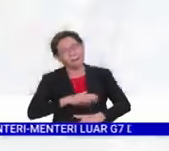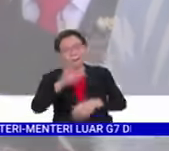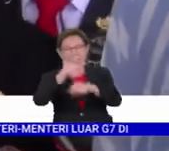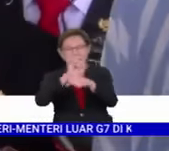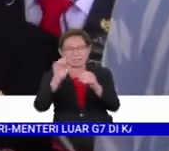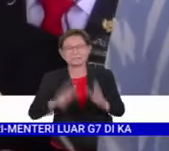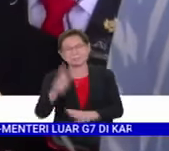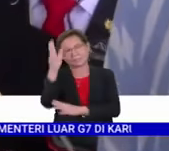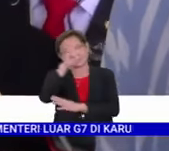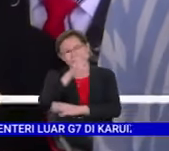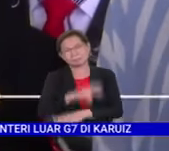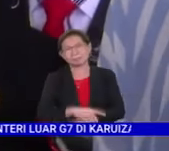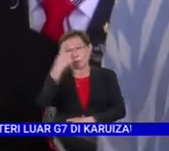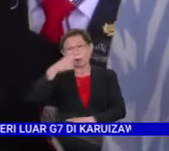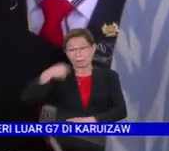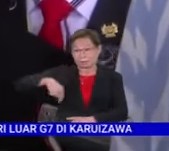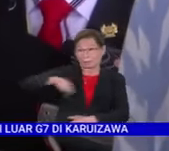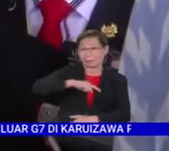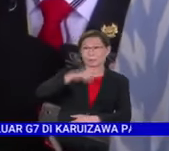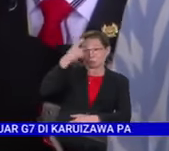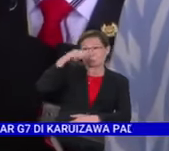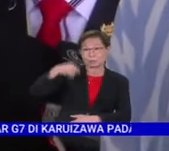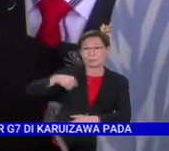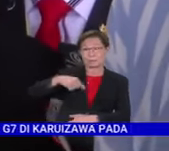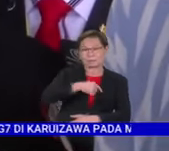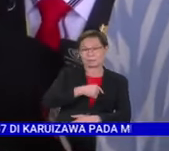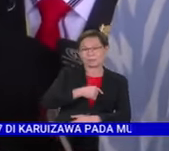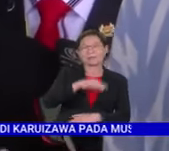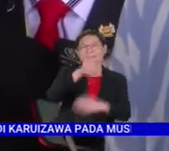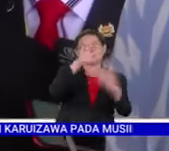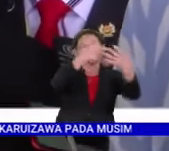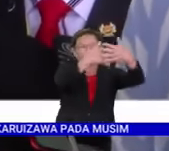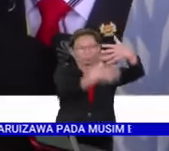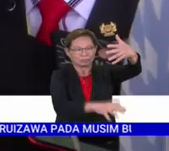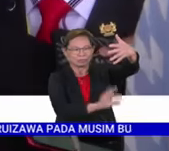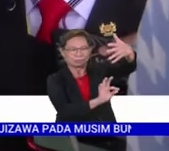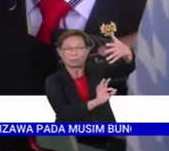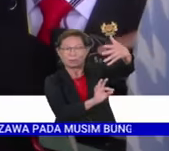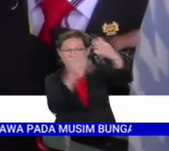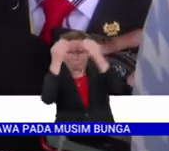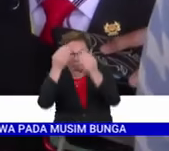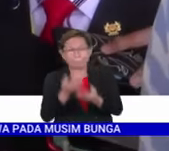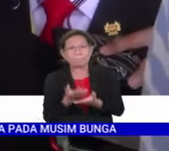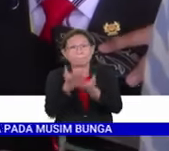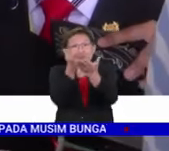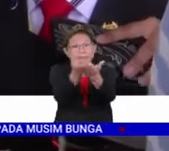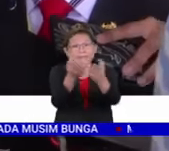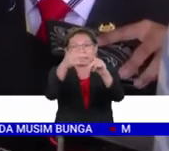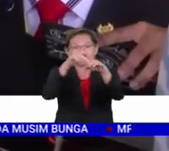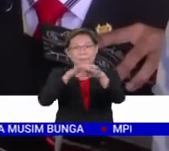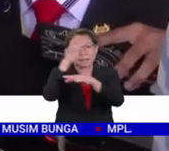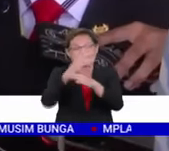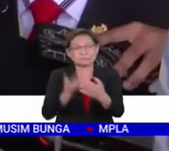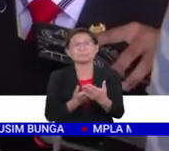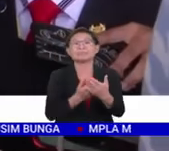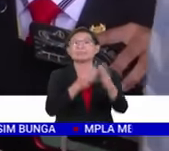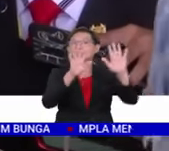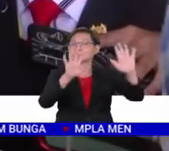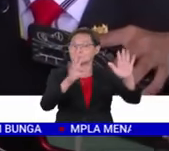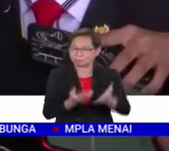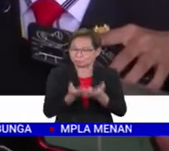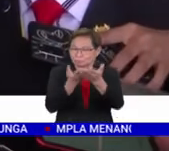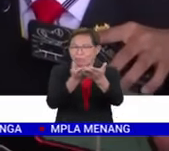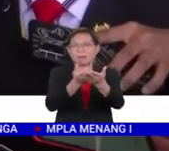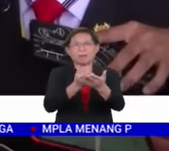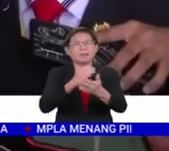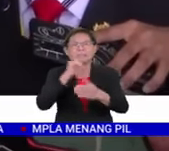awam, bagi kami, walaupun 9 perkara yang telah kami bentang kepada kerajaan, tidak semua kerajaan